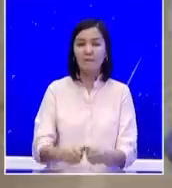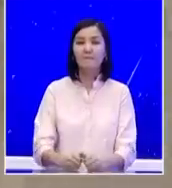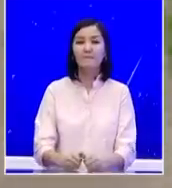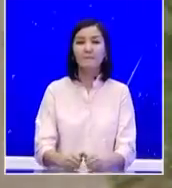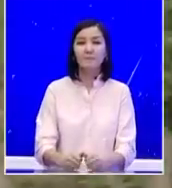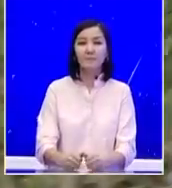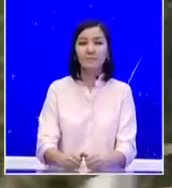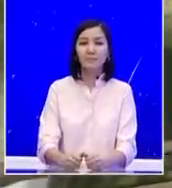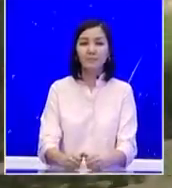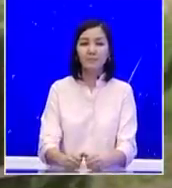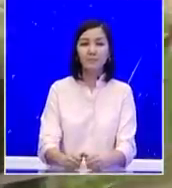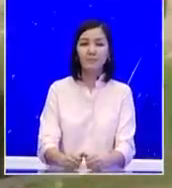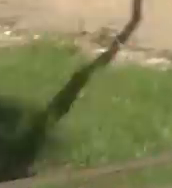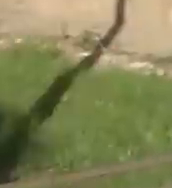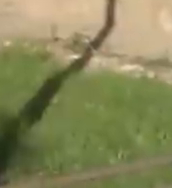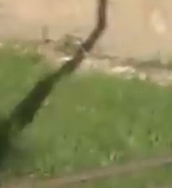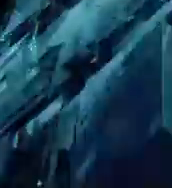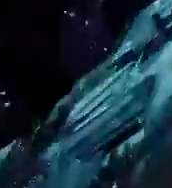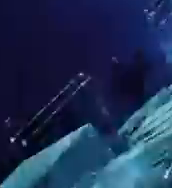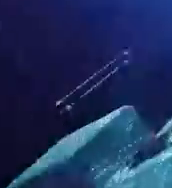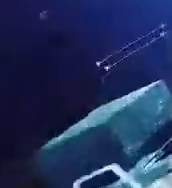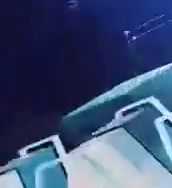Құдайберген, Әсет Дүйсенбек, жетісу арнасы.